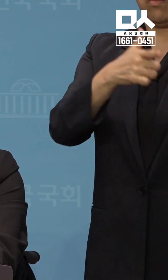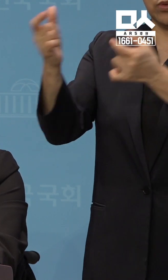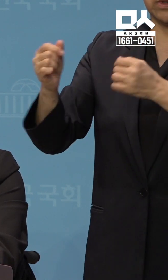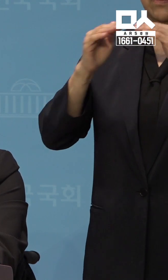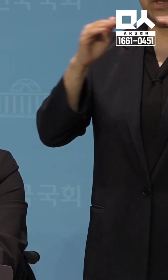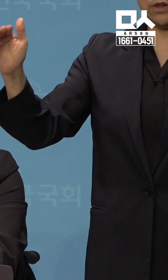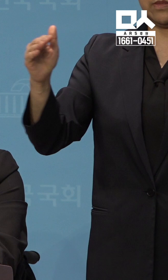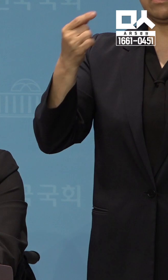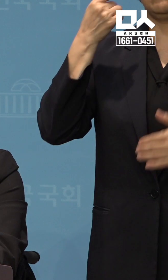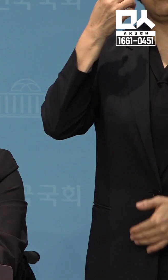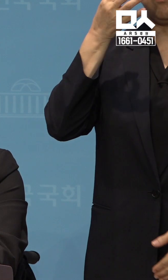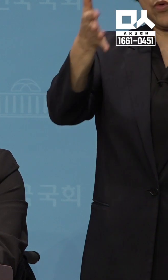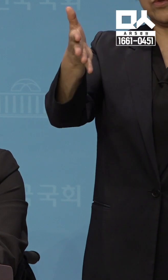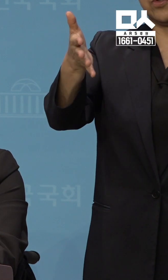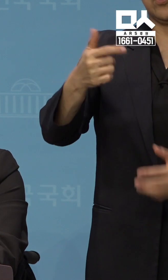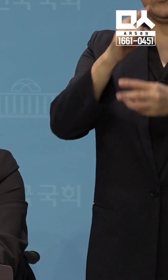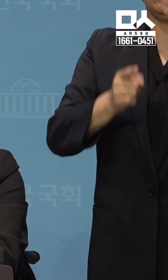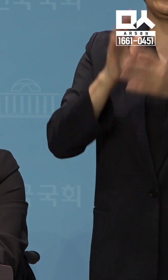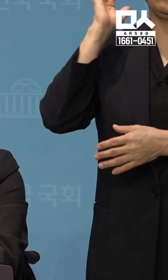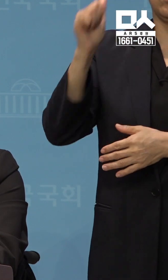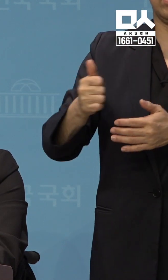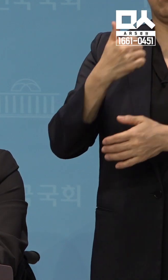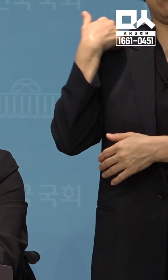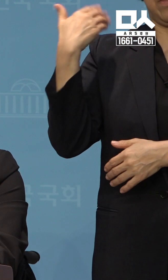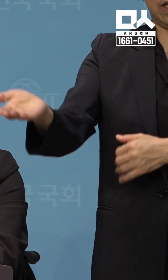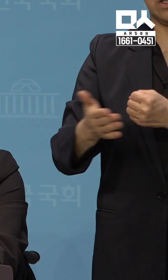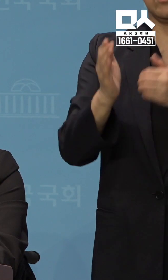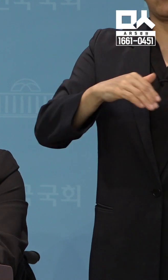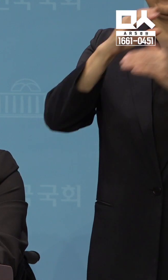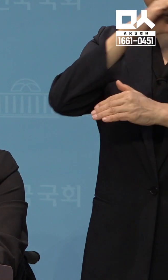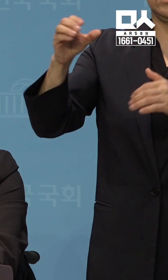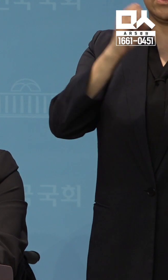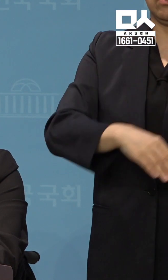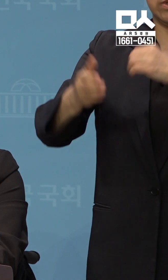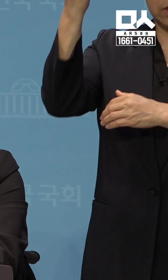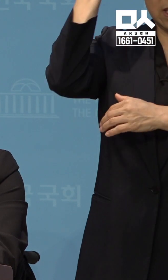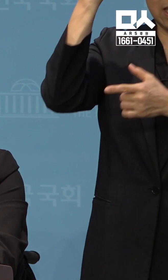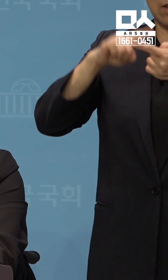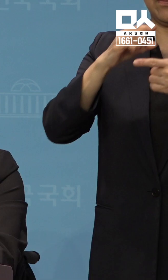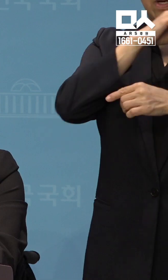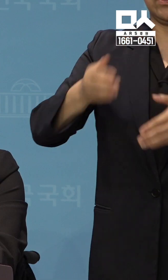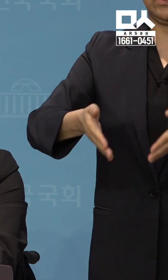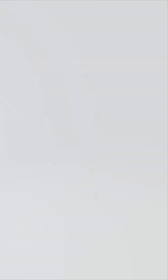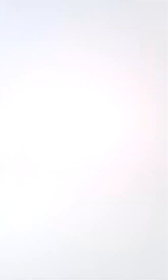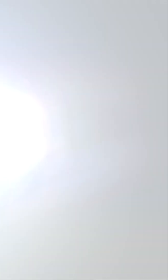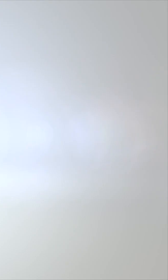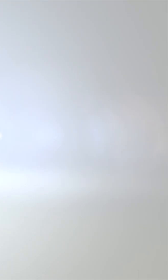평등함을 입증하고 윤 대통령이 내팽개친 공정과 상식을 바로